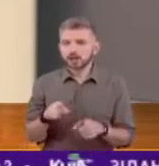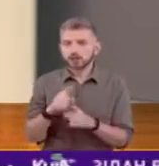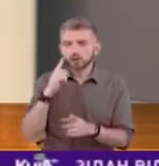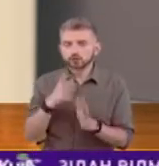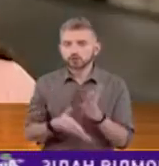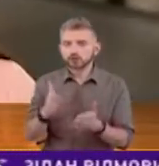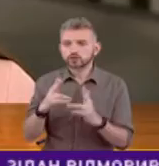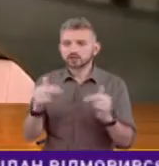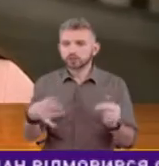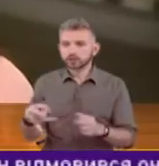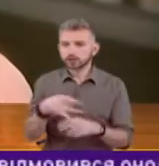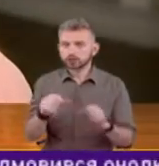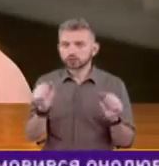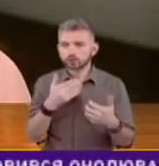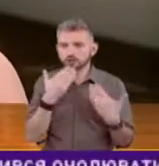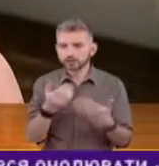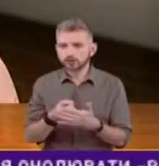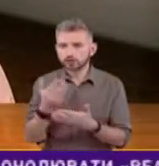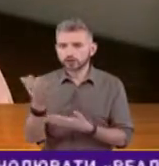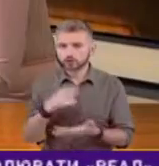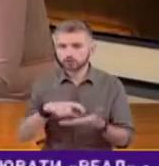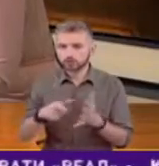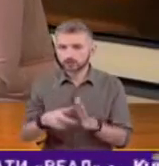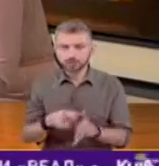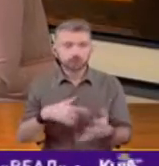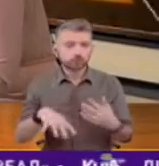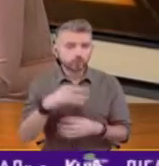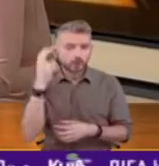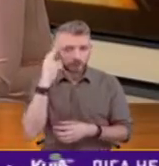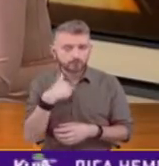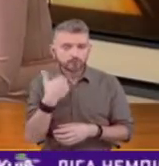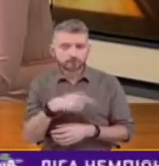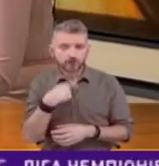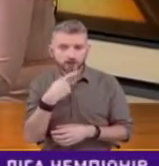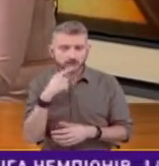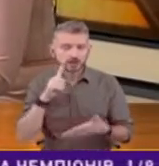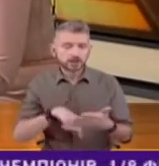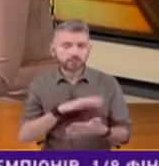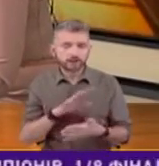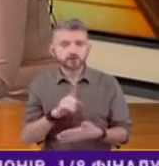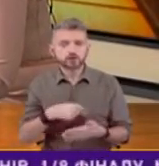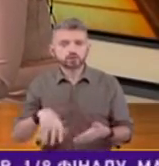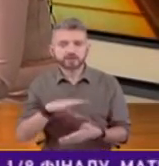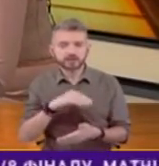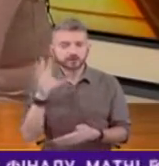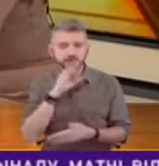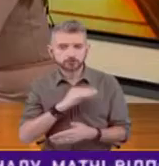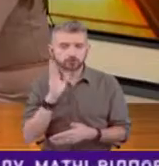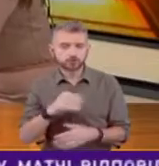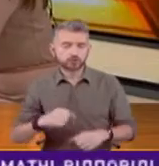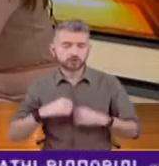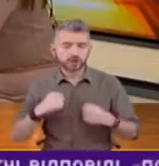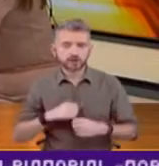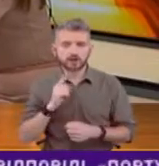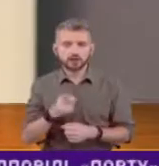якщо з Дніпровського району, можна звертатися до вашої приймальні? Навіть з усього Києва, ми вже казали, просто не впевнений. Чи ми всіх встигнемо, будемо старатися.